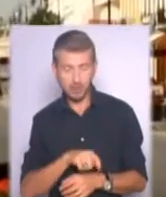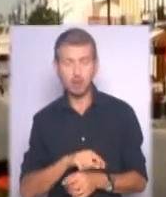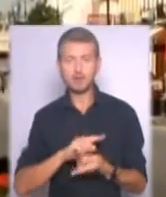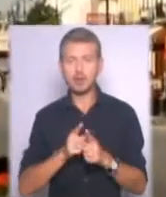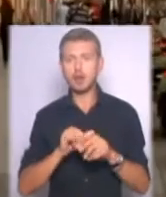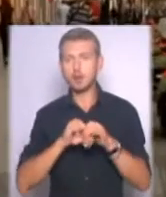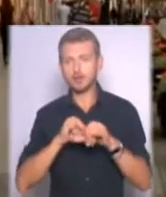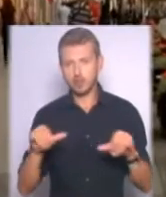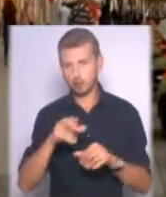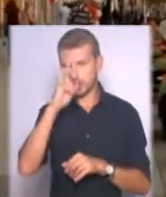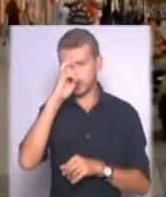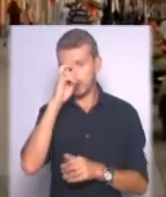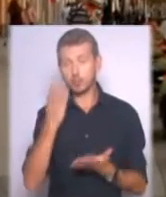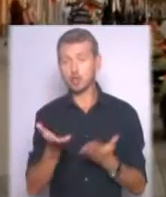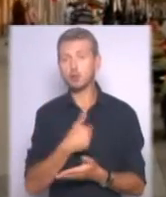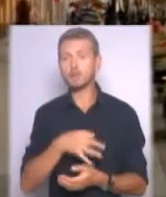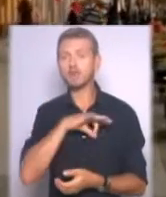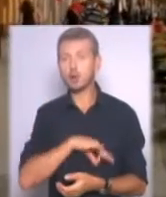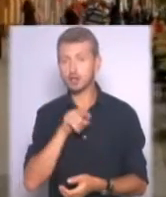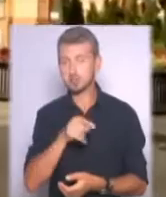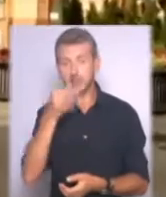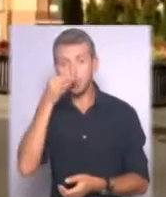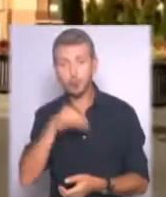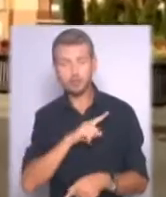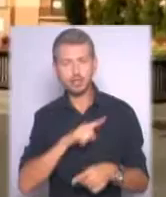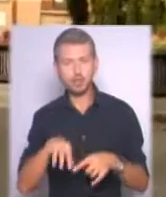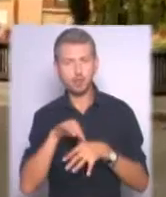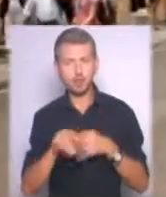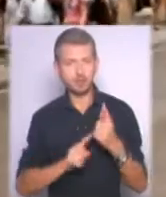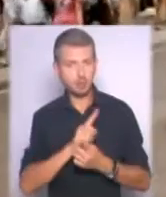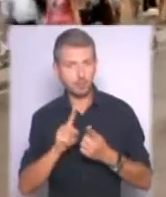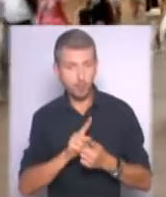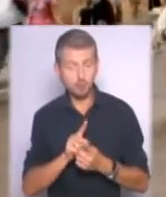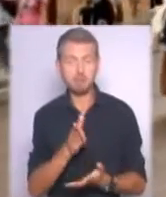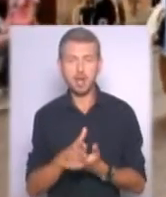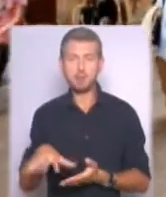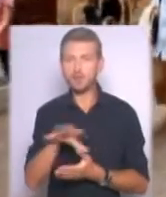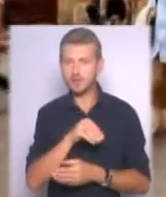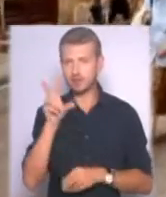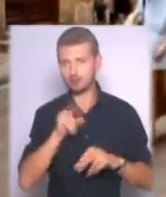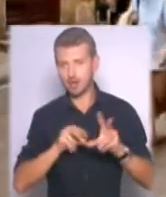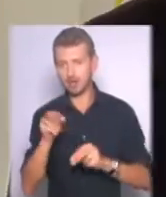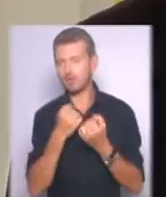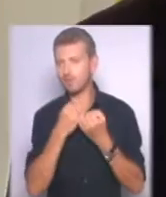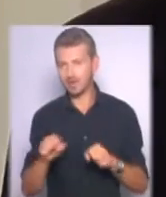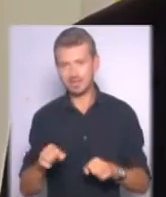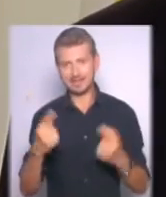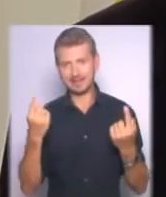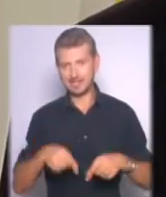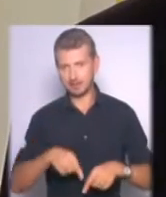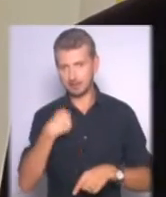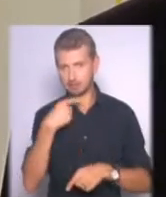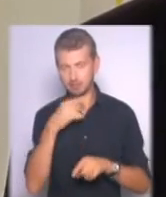розвиненою державою. Якщо ми використаємо цей досвід і швидко проведемо реформи, маємо всі шанси вийти із кризи, запевняє